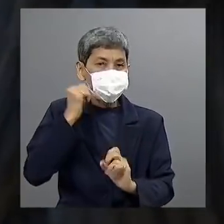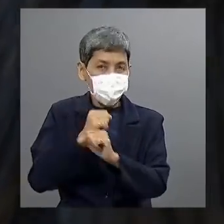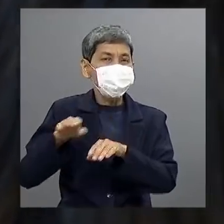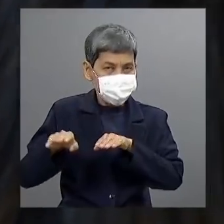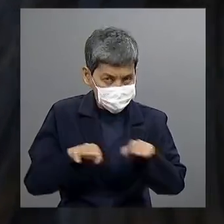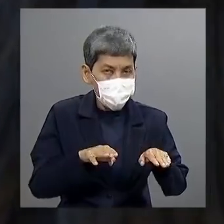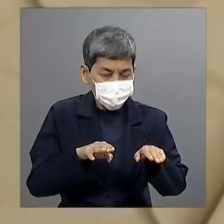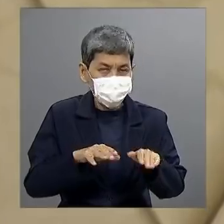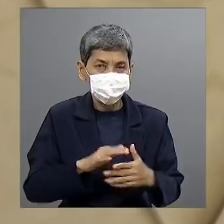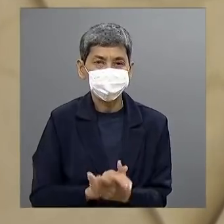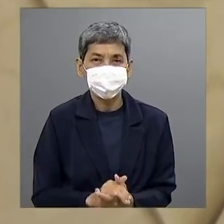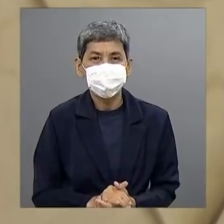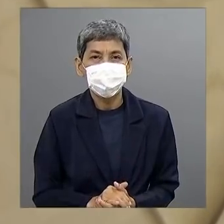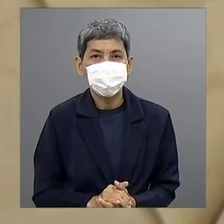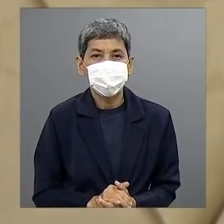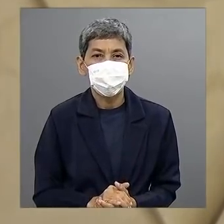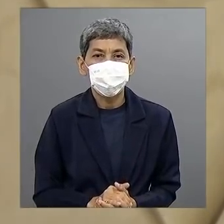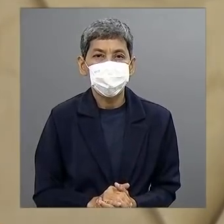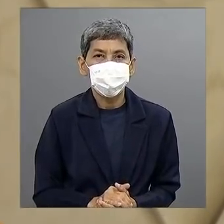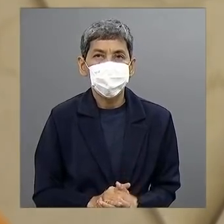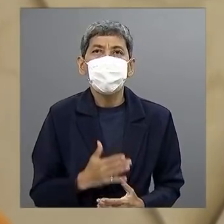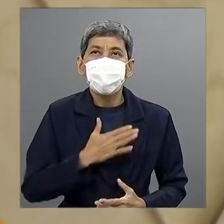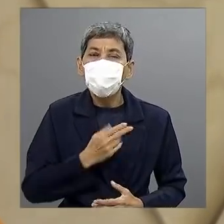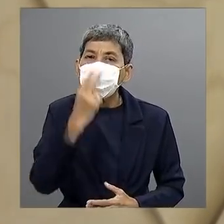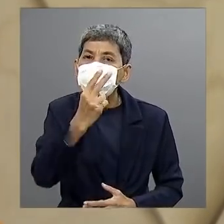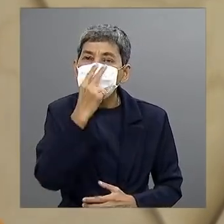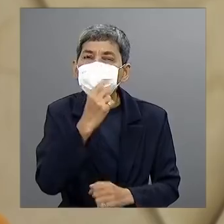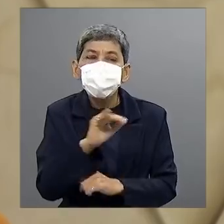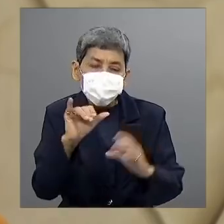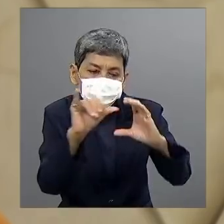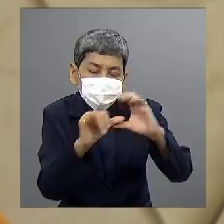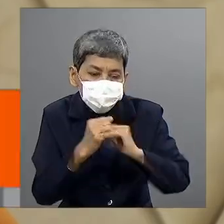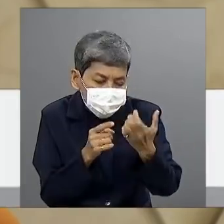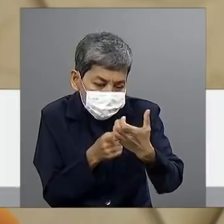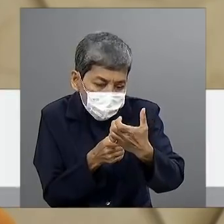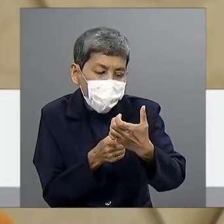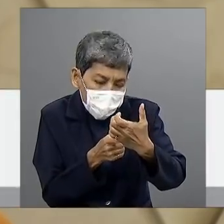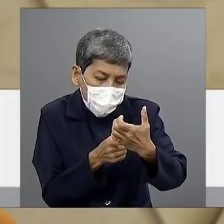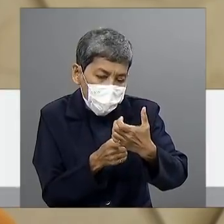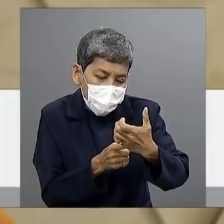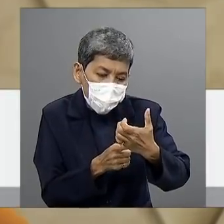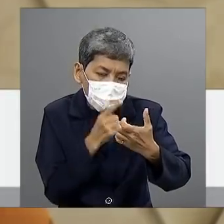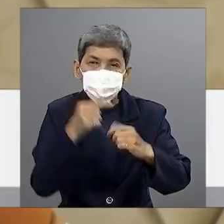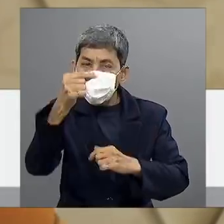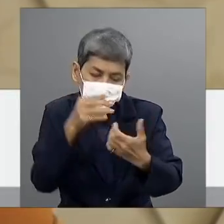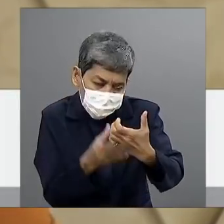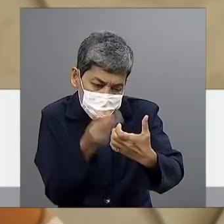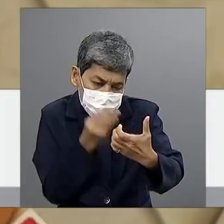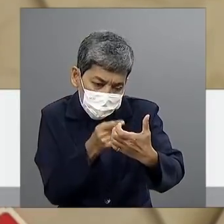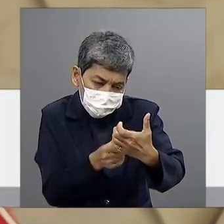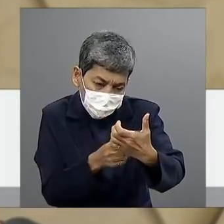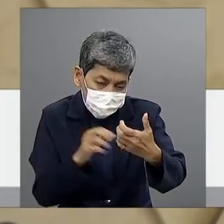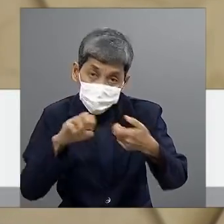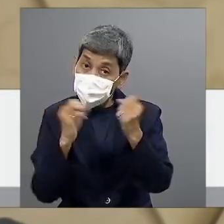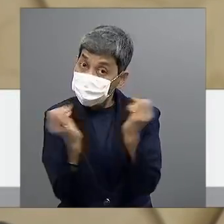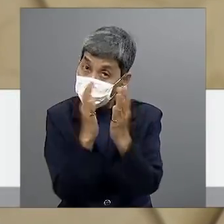ค่ะ ก็ดู YouTube ค่ะแล้วก็ศึกษาข้อมูลตาม Google ค่ะหาผลข้างเคียงแล้วก็เหม